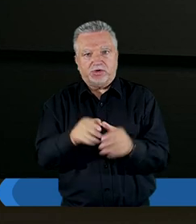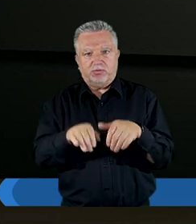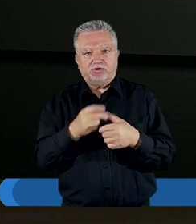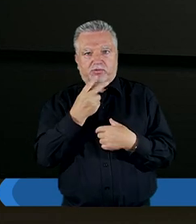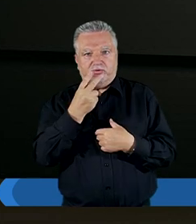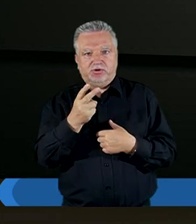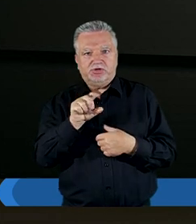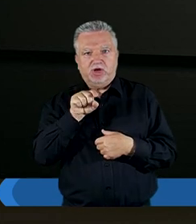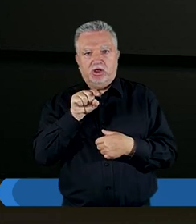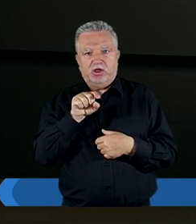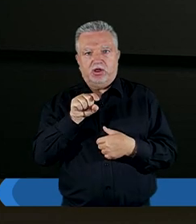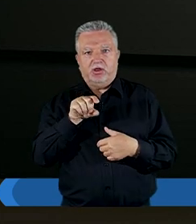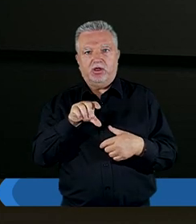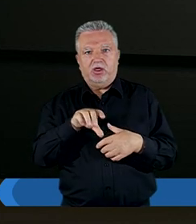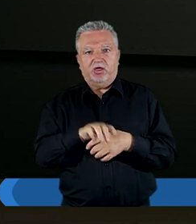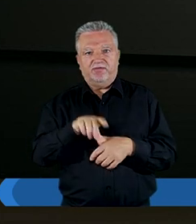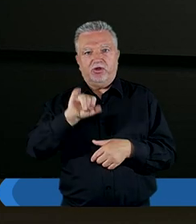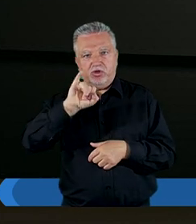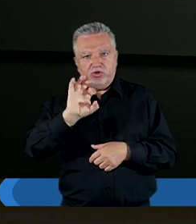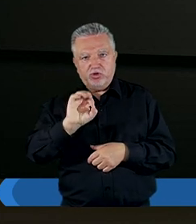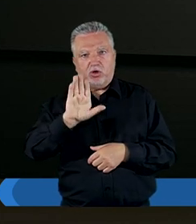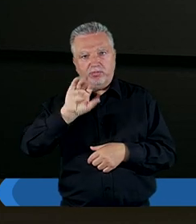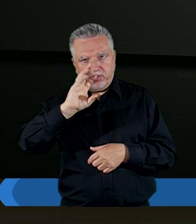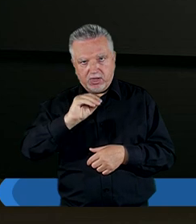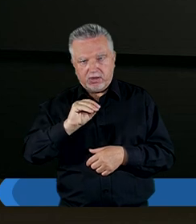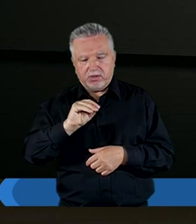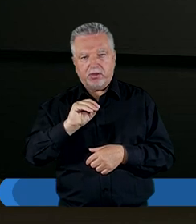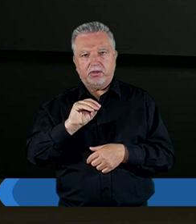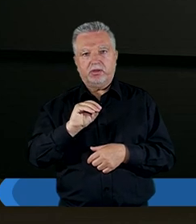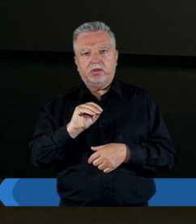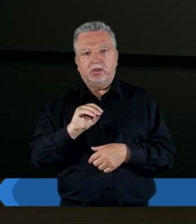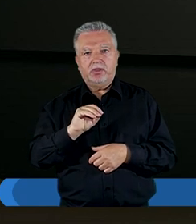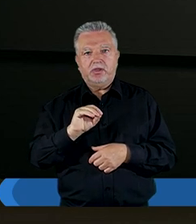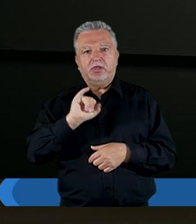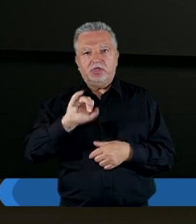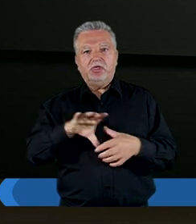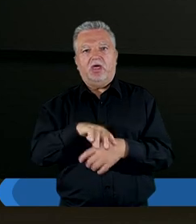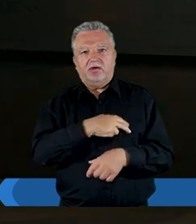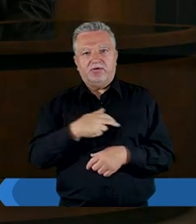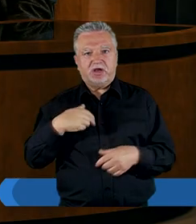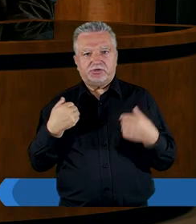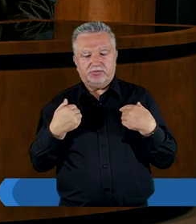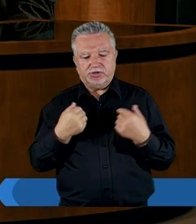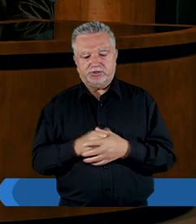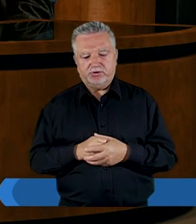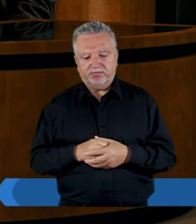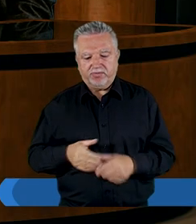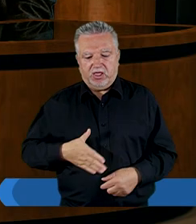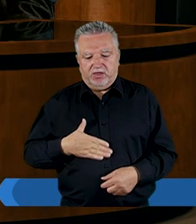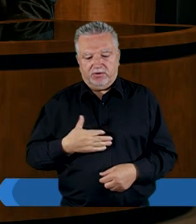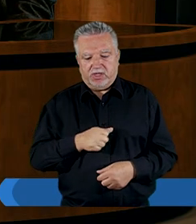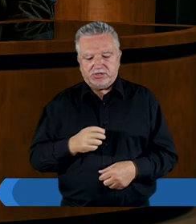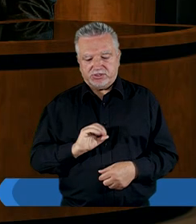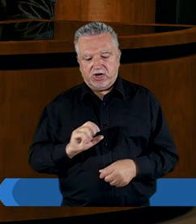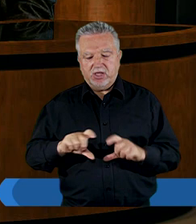tej miniatury, jakim jest Hiob, ale również na naszym życiu. Wydaje mi się, że